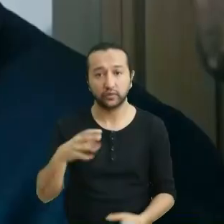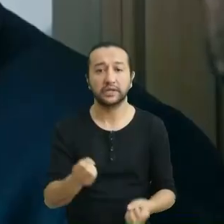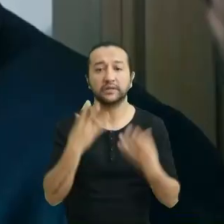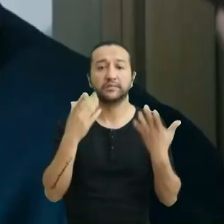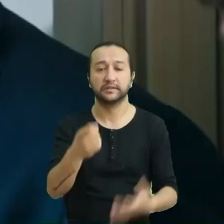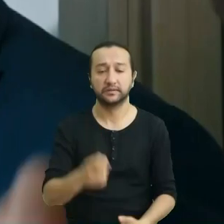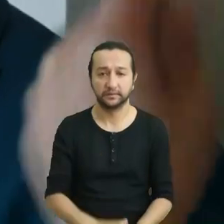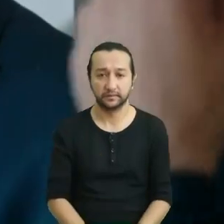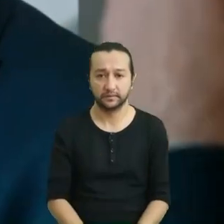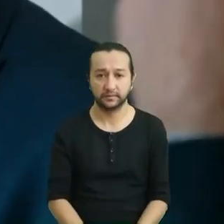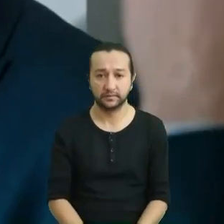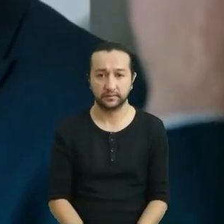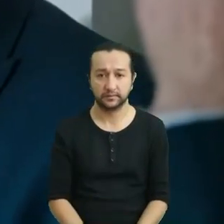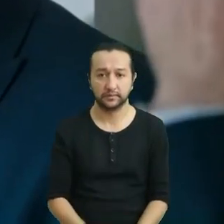kaldıramaz.